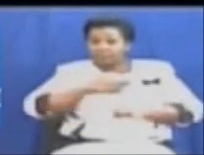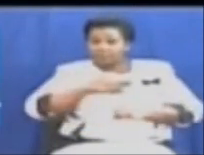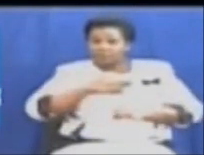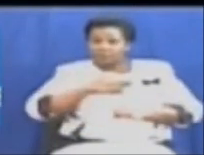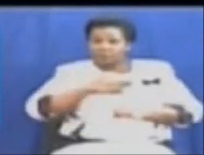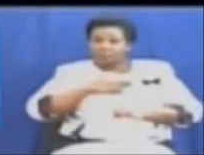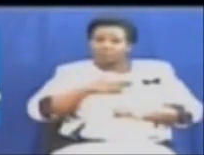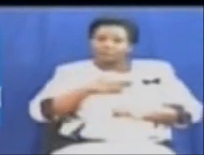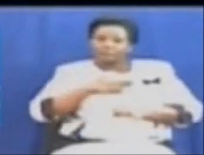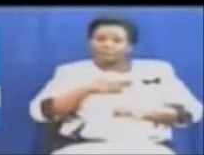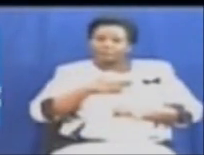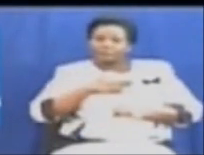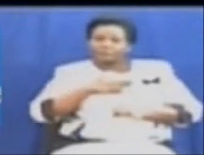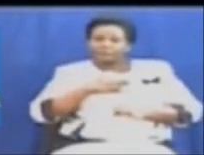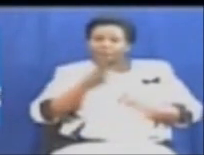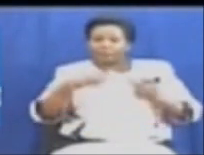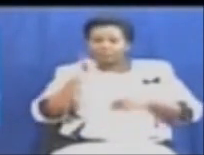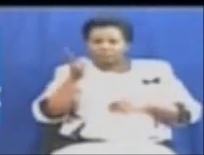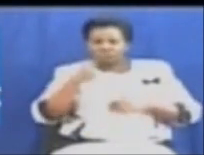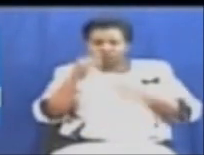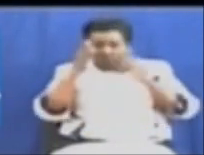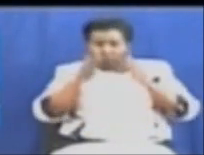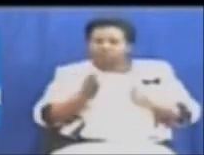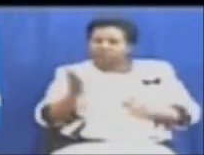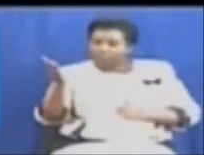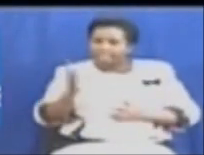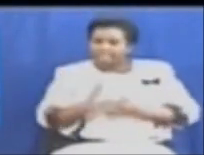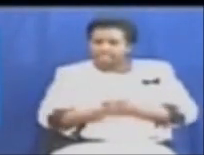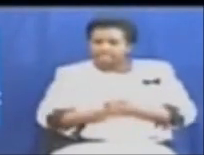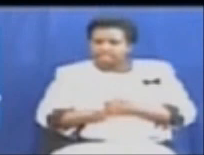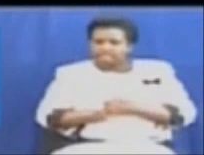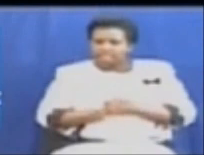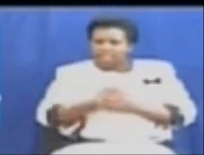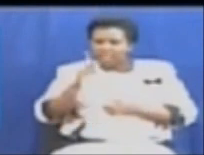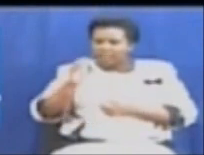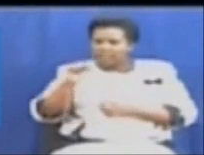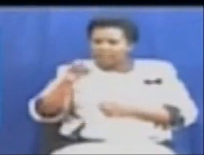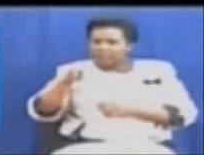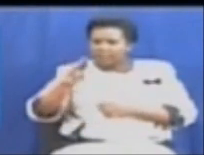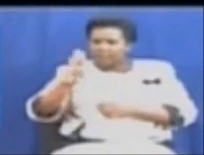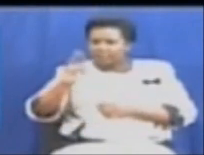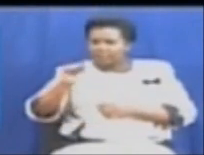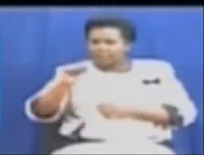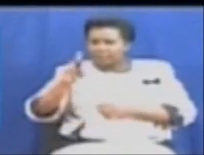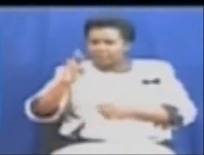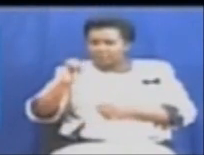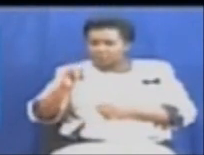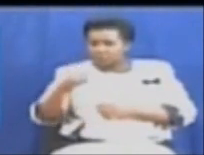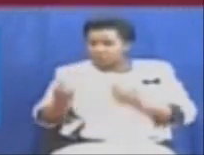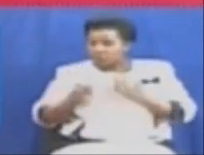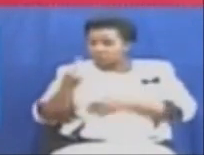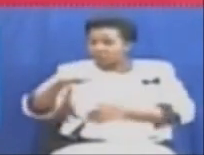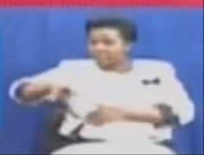Mheshimiwa, tunaendelea na swali la Mheshimiwa Kambalo Willy Kului, mbunge wa Karatu.